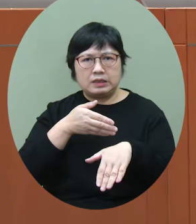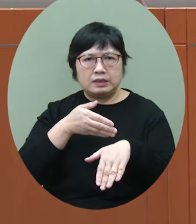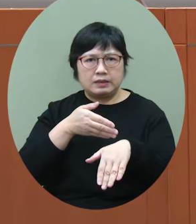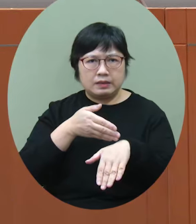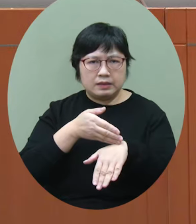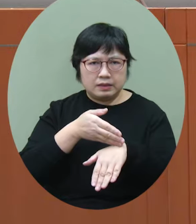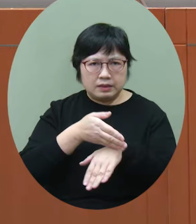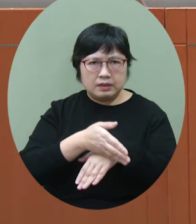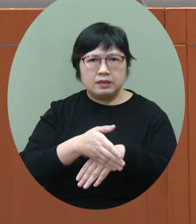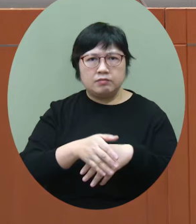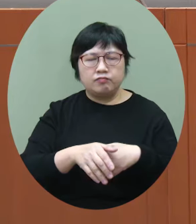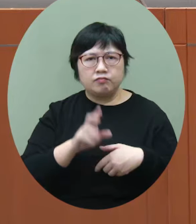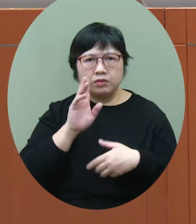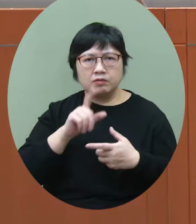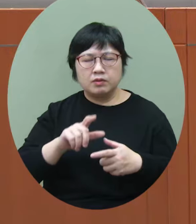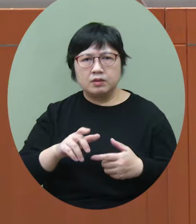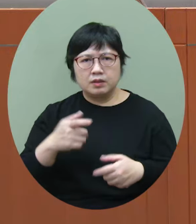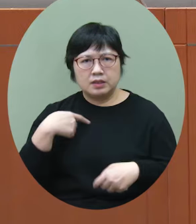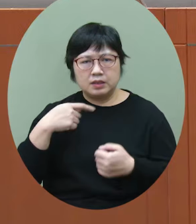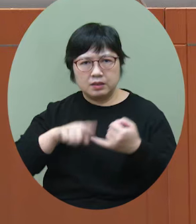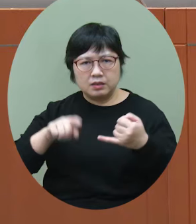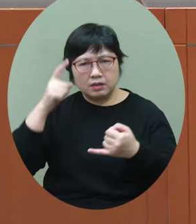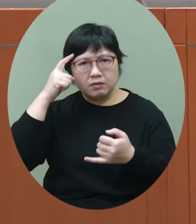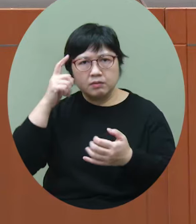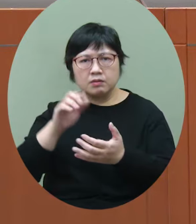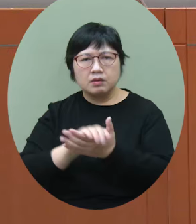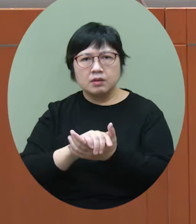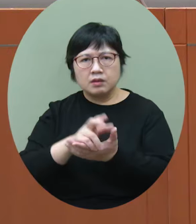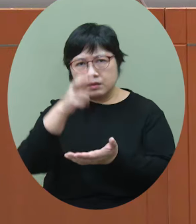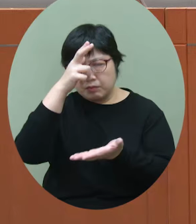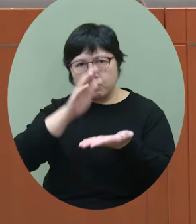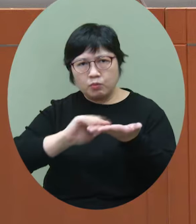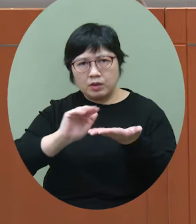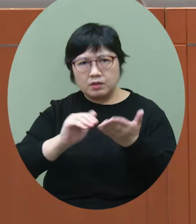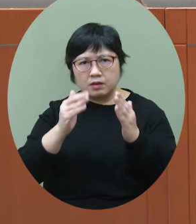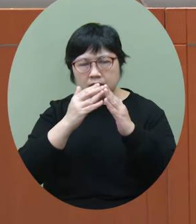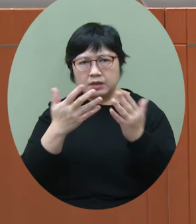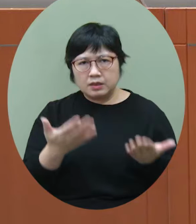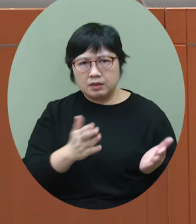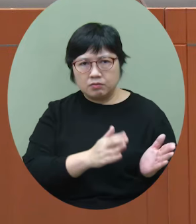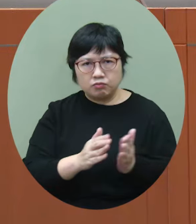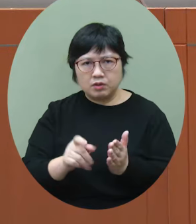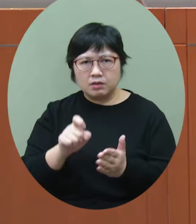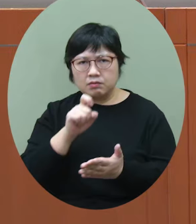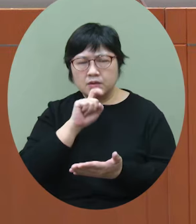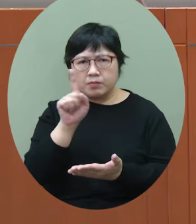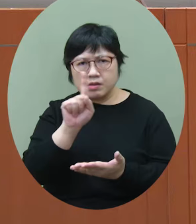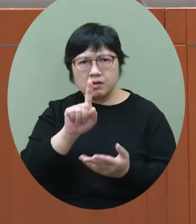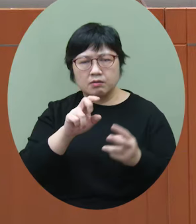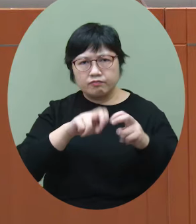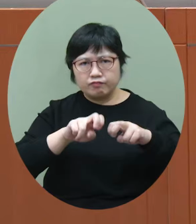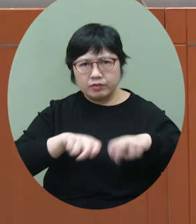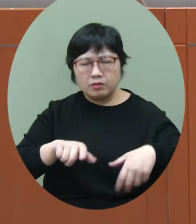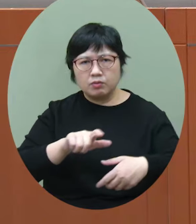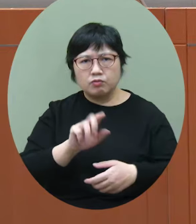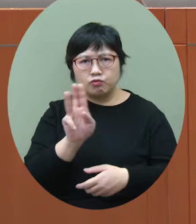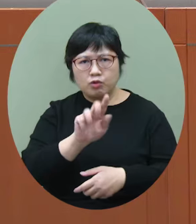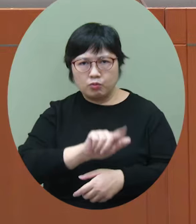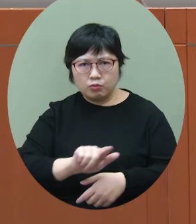咧衞生署會唔會其實？會有即係而家有啲咩程序去分析嗰，那個污水嗰